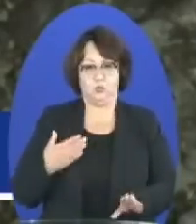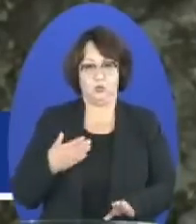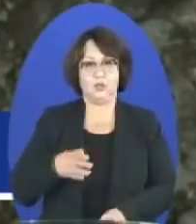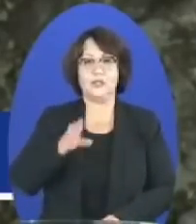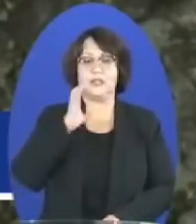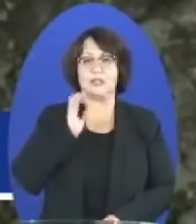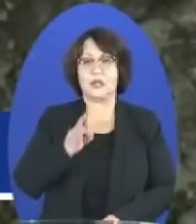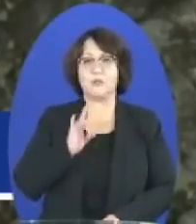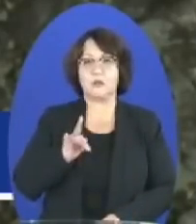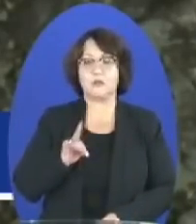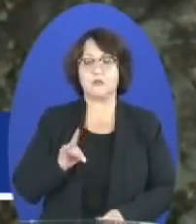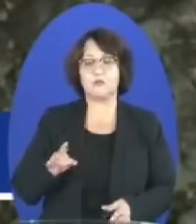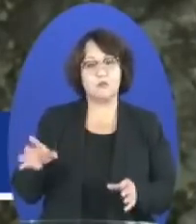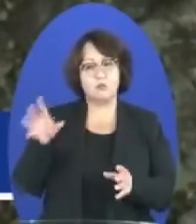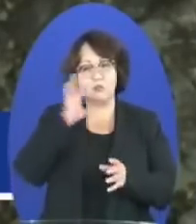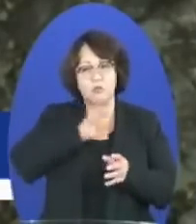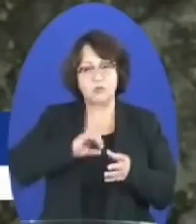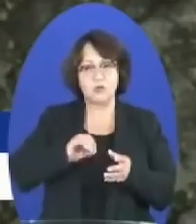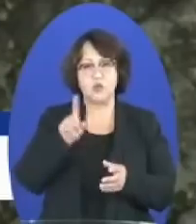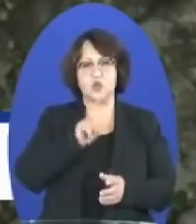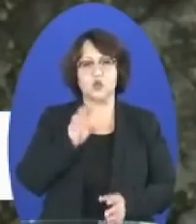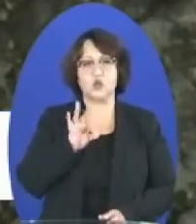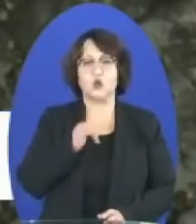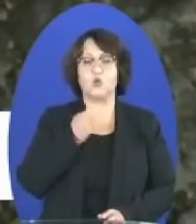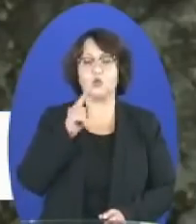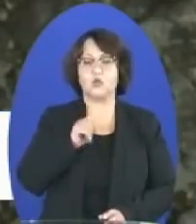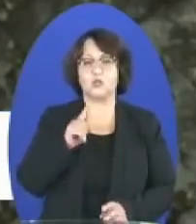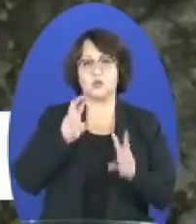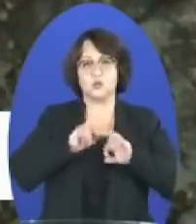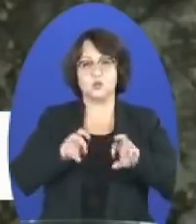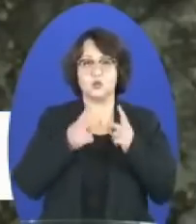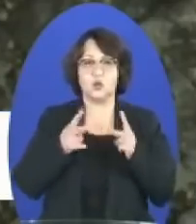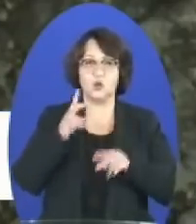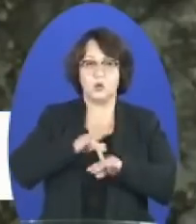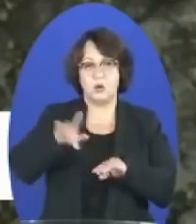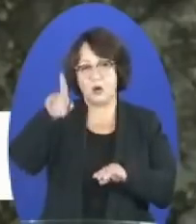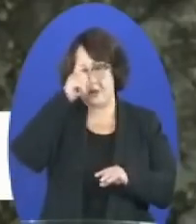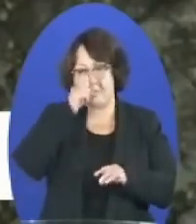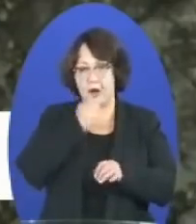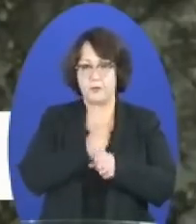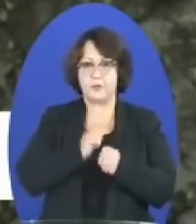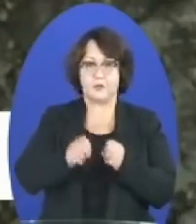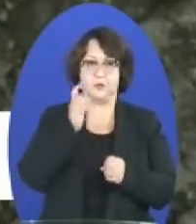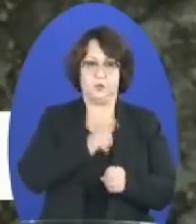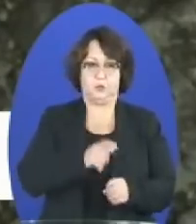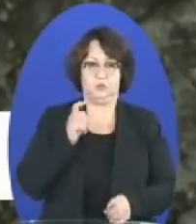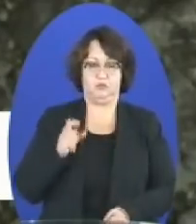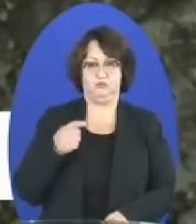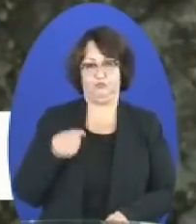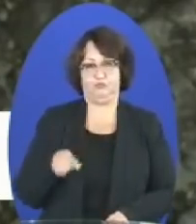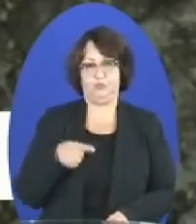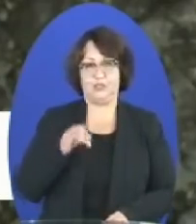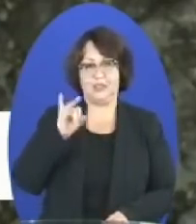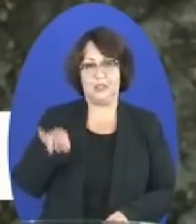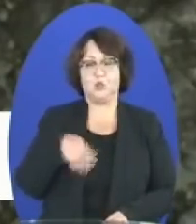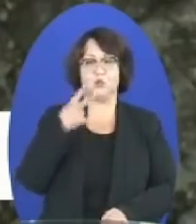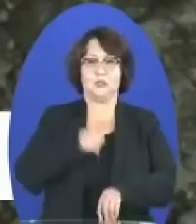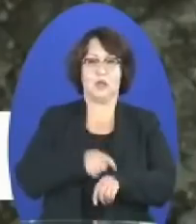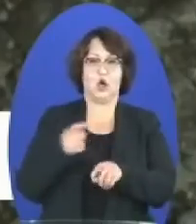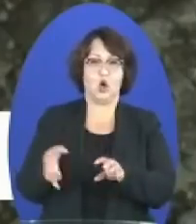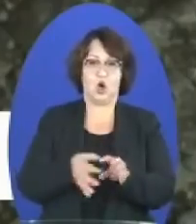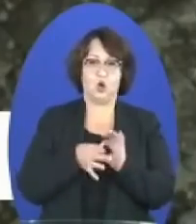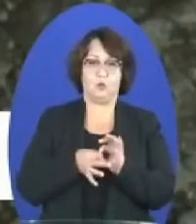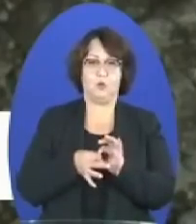салбарынхаа нийт хэмжээнд зооны судлын үндэсний төв энд байгаа эм шимжлэх ажилтнуудын илүү цагтай